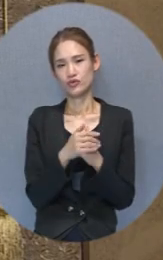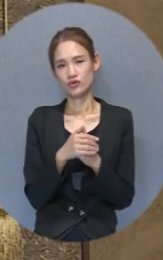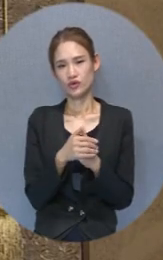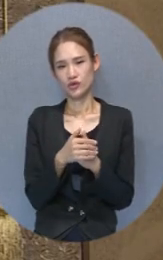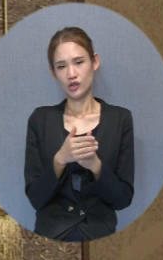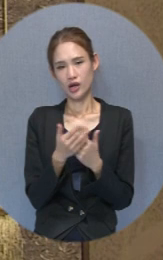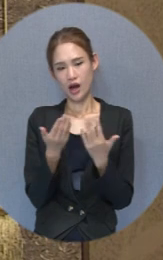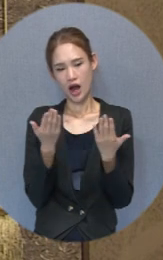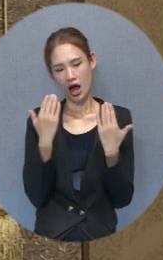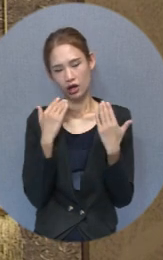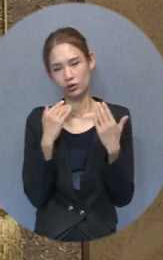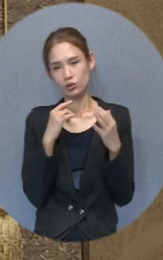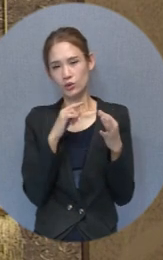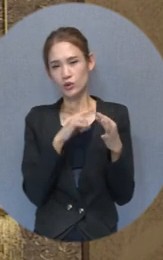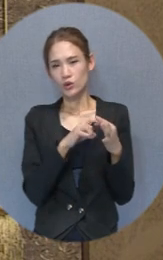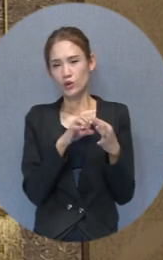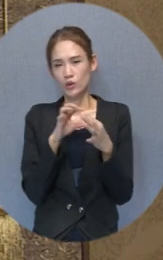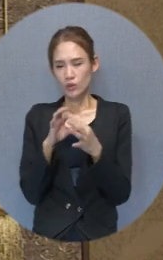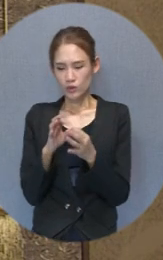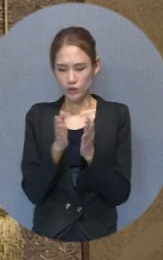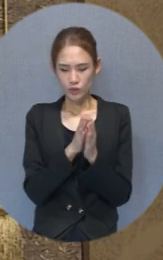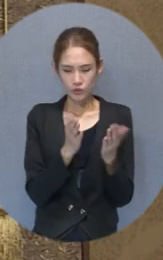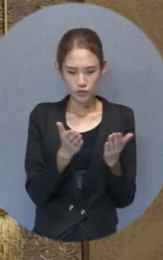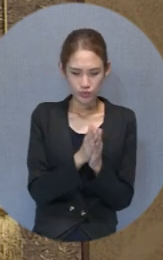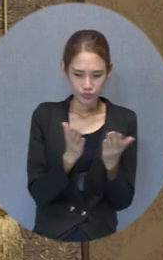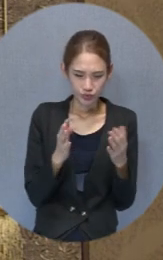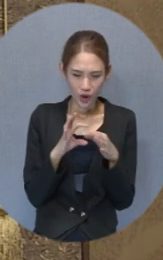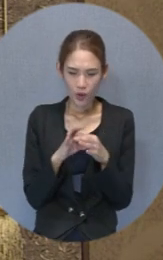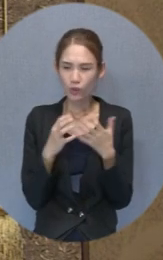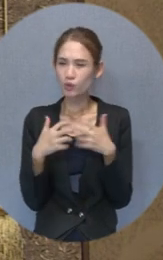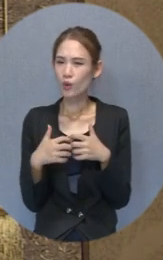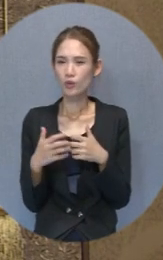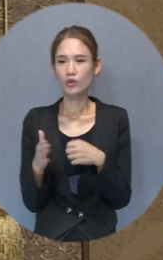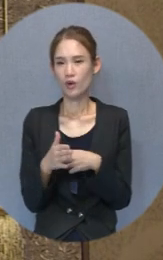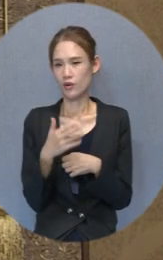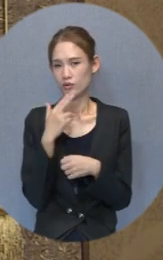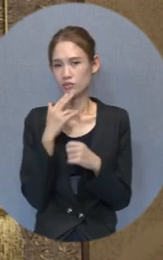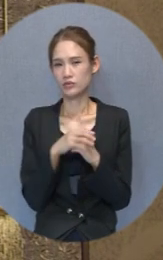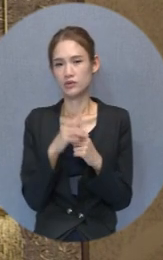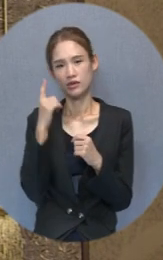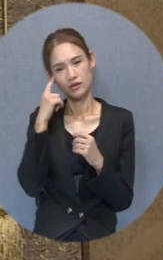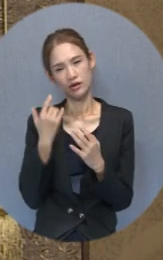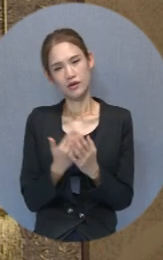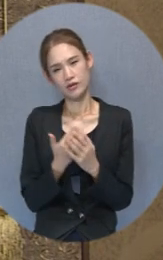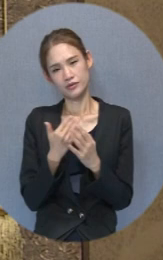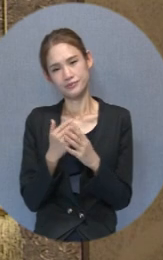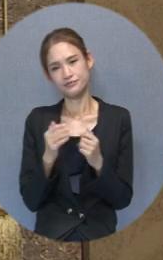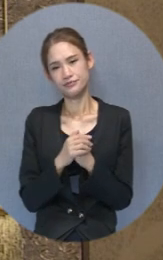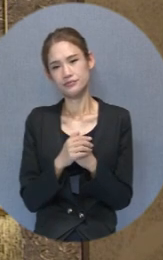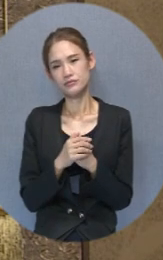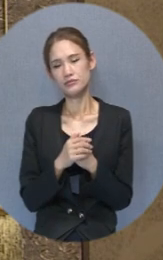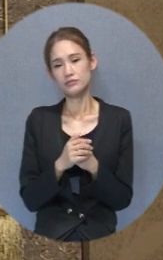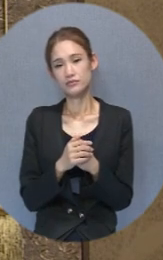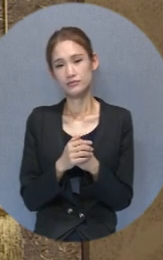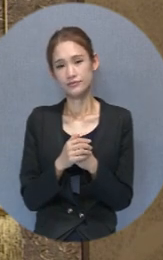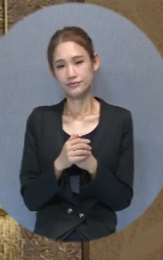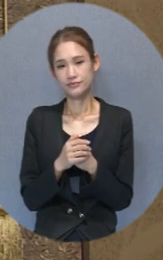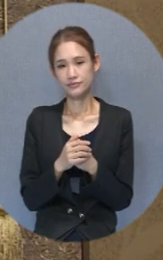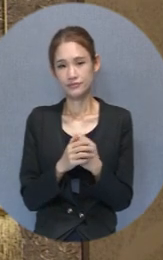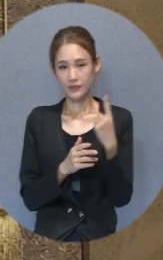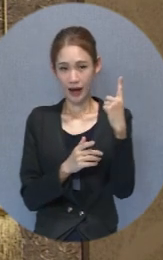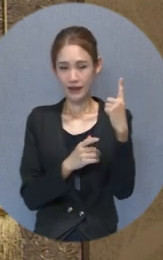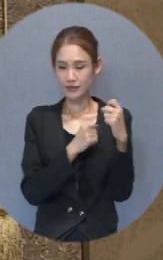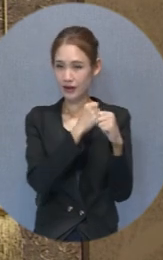과정이랑 연계되는 교구제가 없어요. 그래서 네, 정말요? 그래서 개발을 하면서 똑같은 뭐